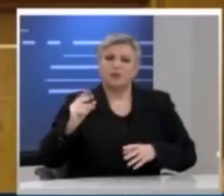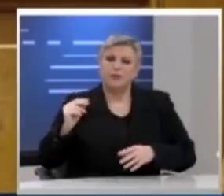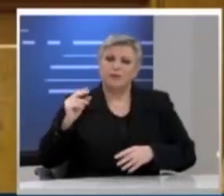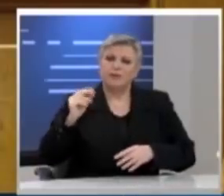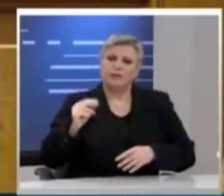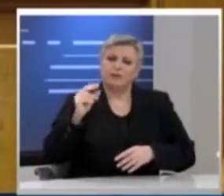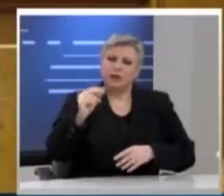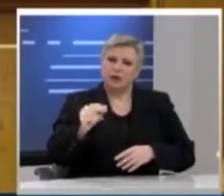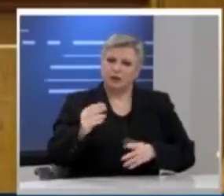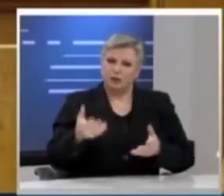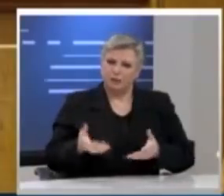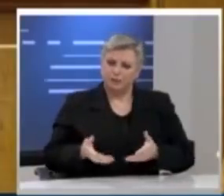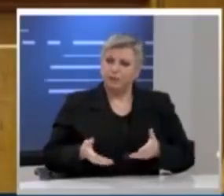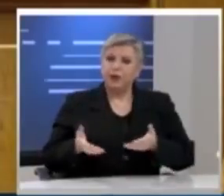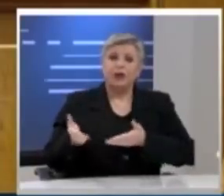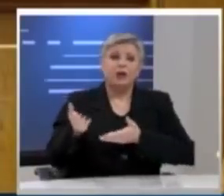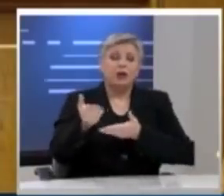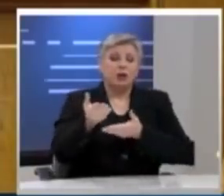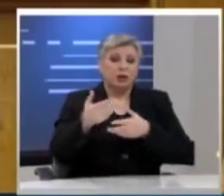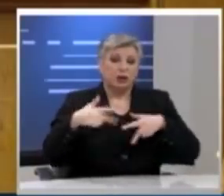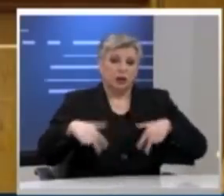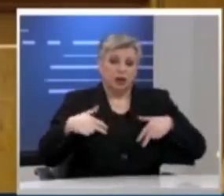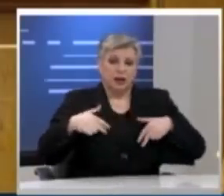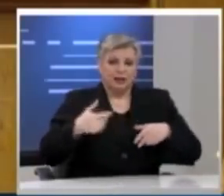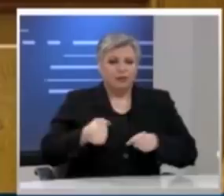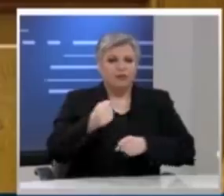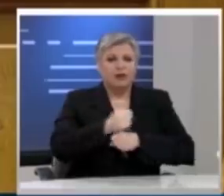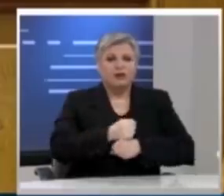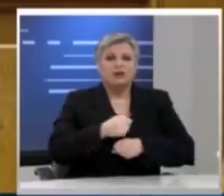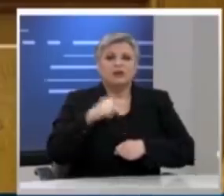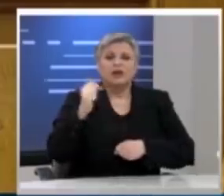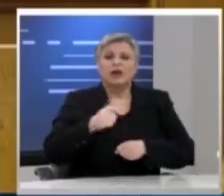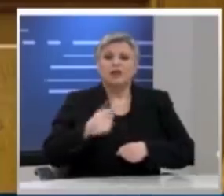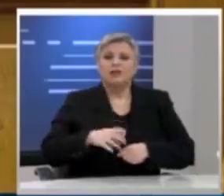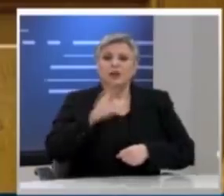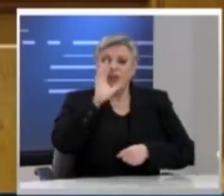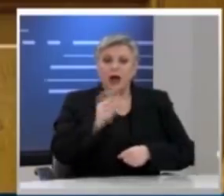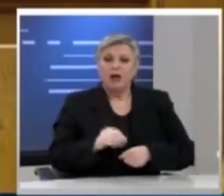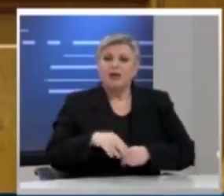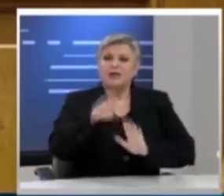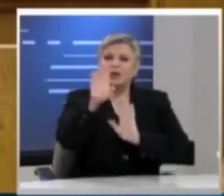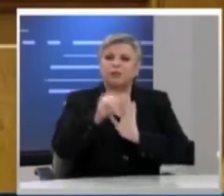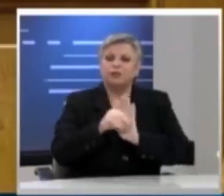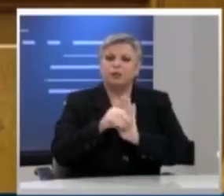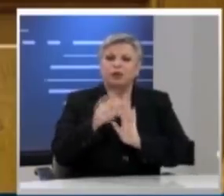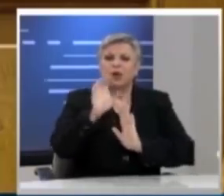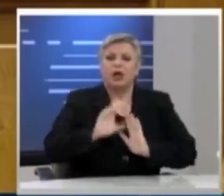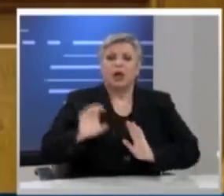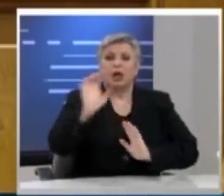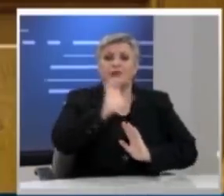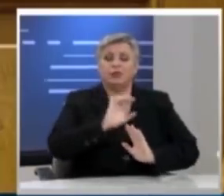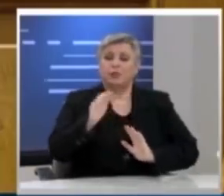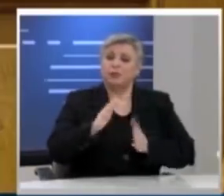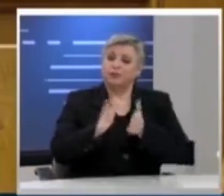κύριοι της κυβέρνησης έχετε αποδειχτεί οο καλύτερος μαθητής της ευρωπαϊκής ένωσης άξιος